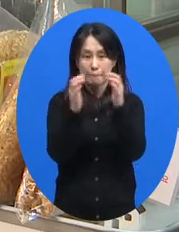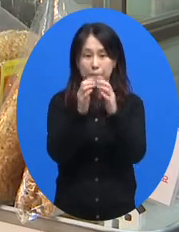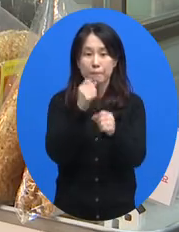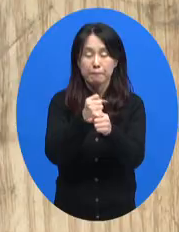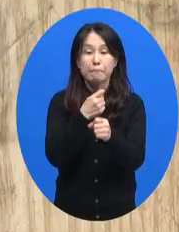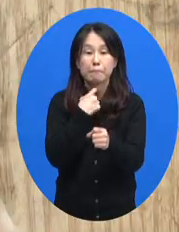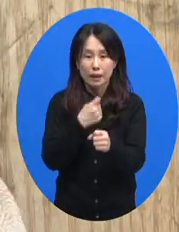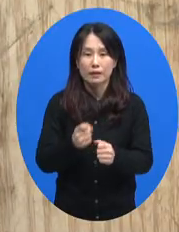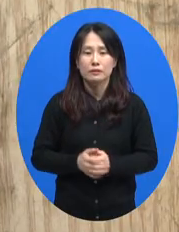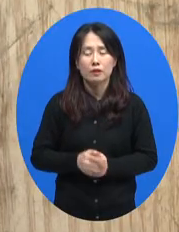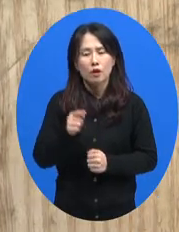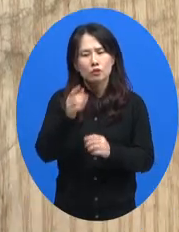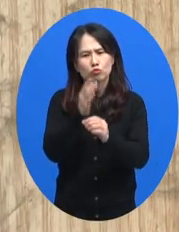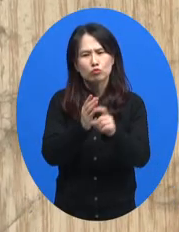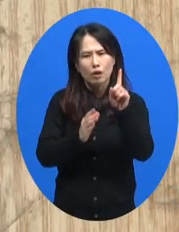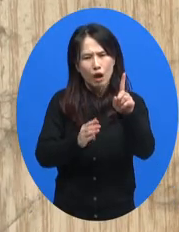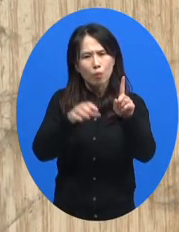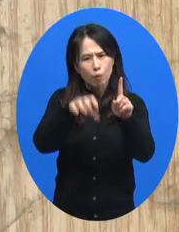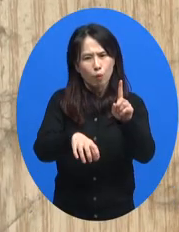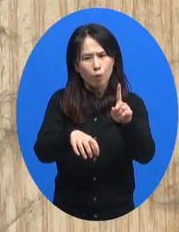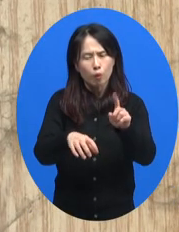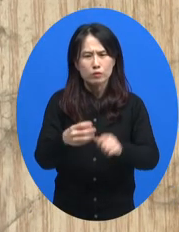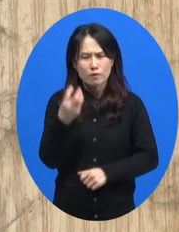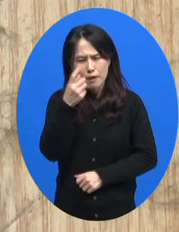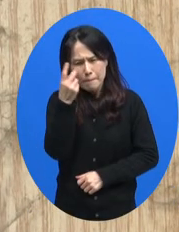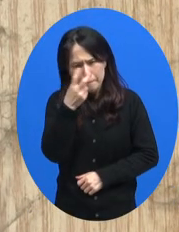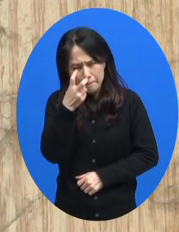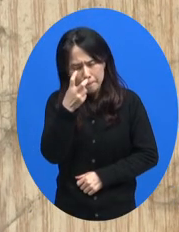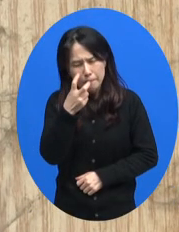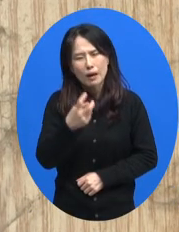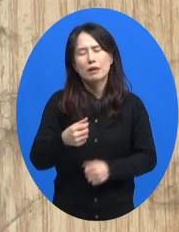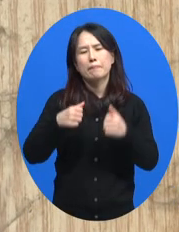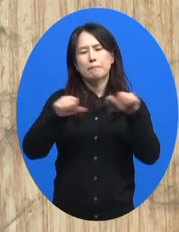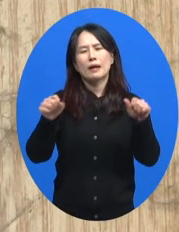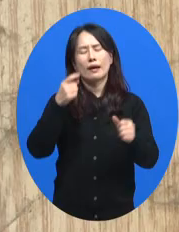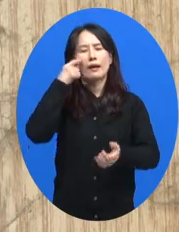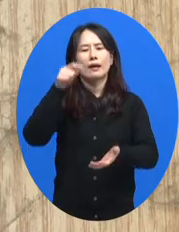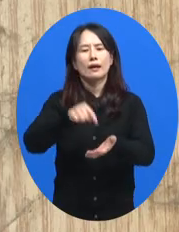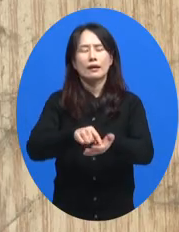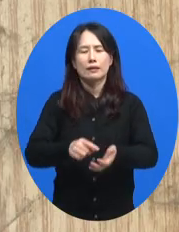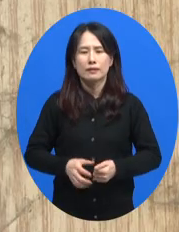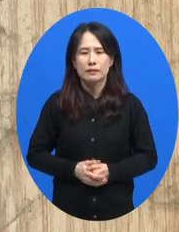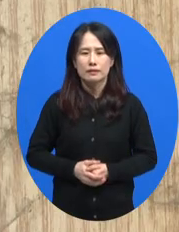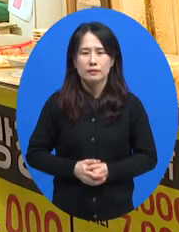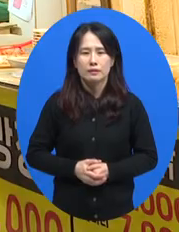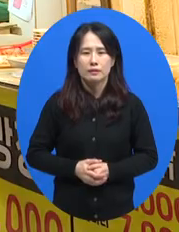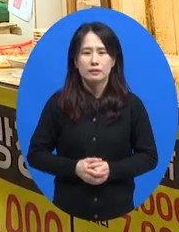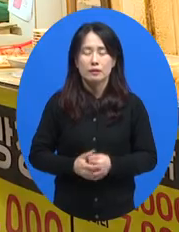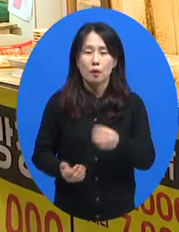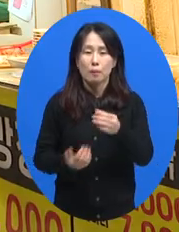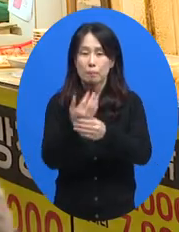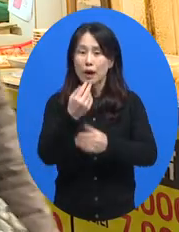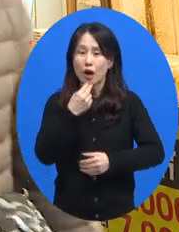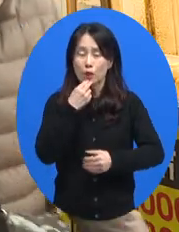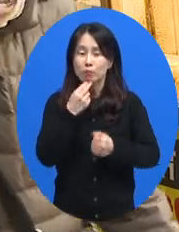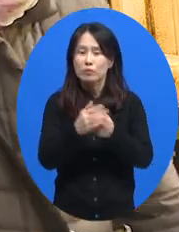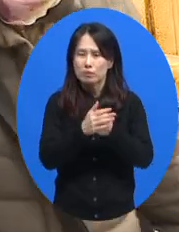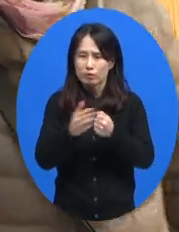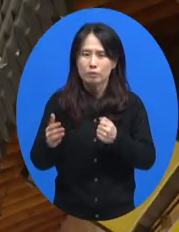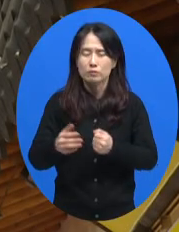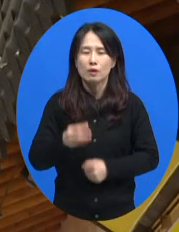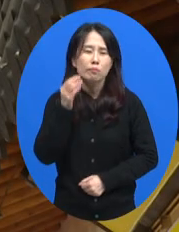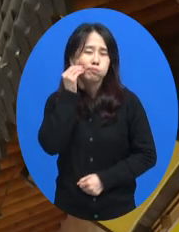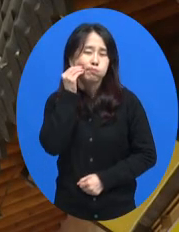장치가 되어 있는데 이 중 한 곳은 경기도 감사 결과 작동하지 않는 것으로 드러났습니다. 사고가 나지 않으면 쓸 일이 없기